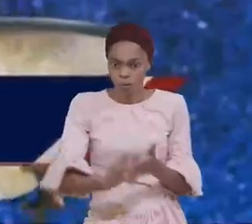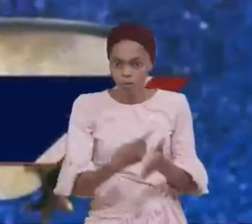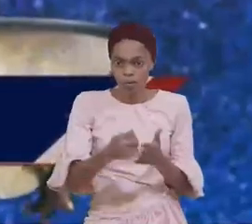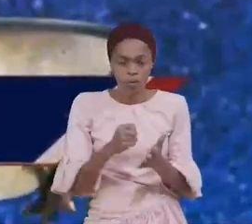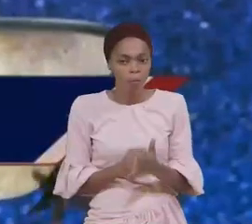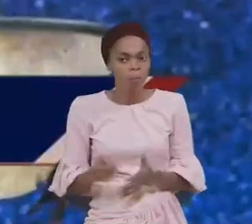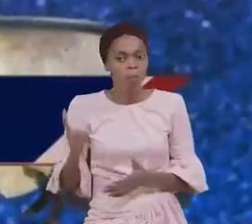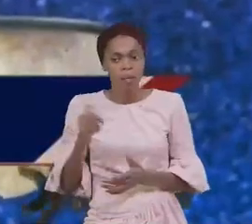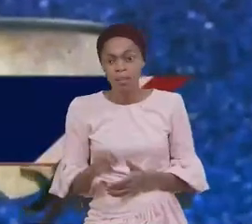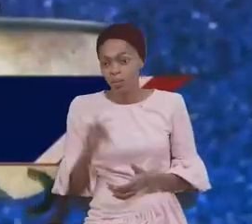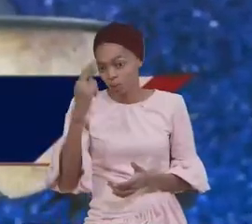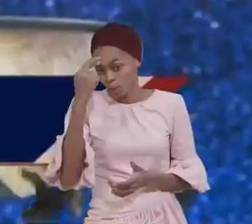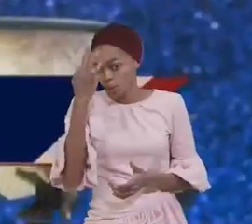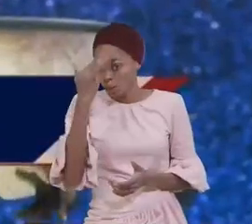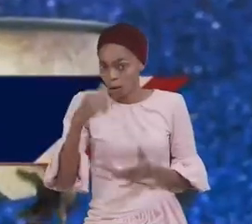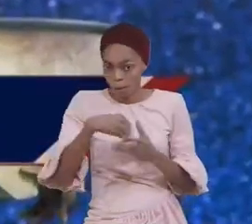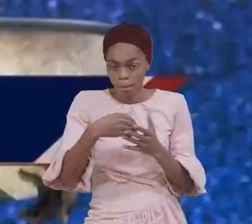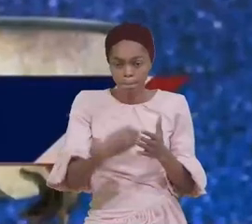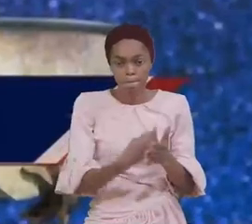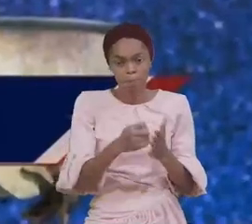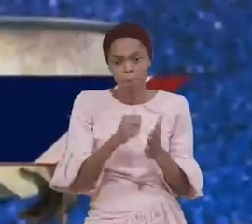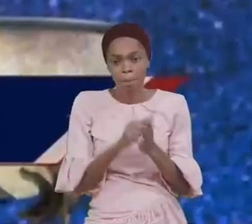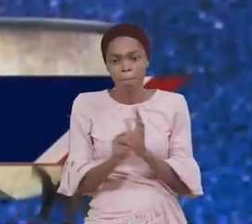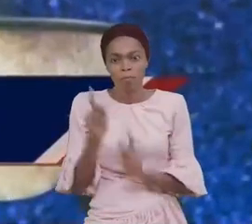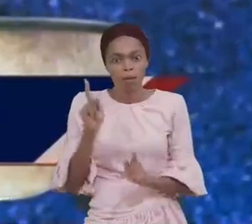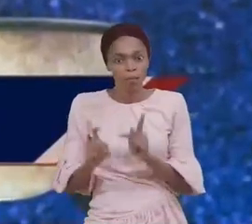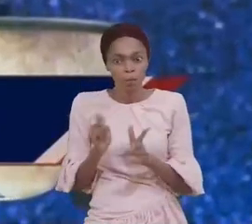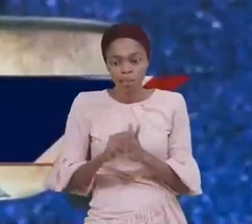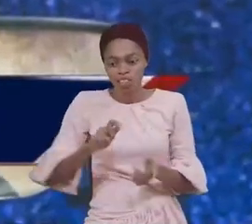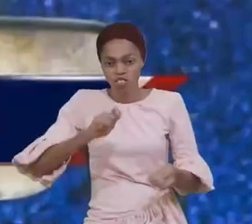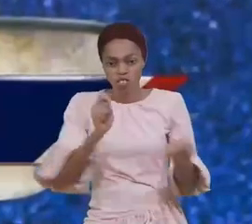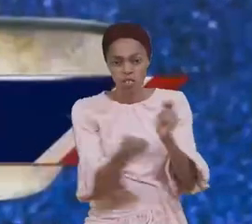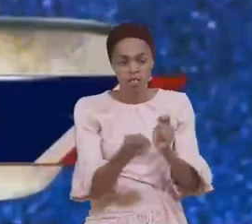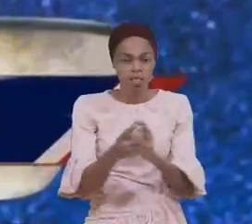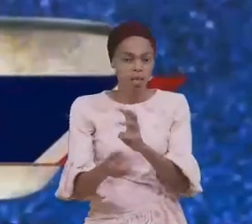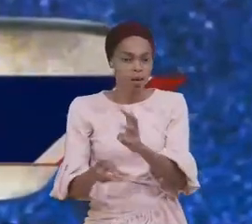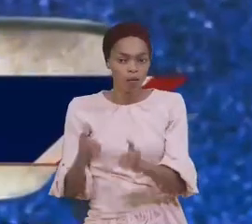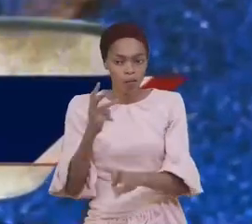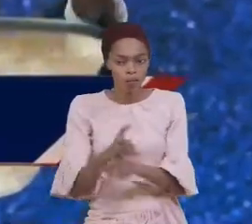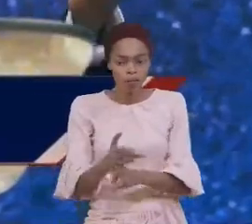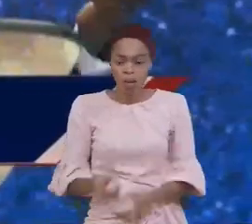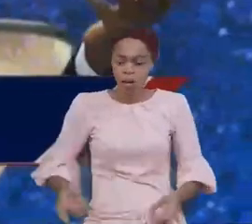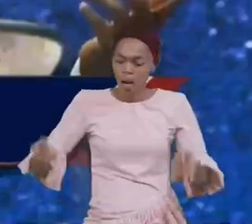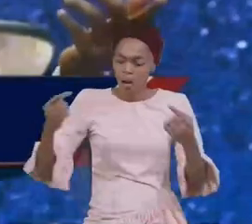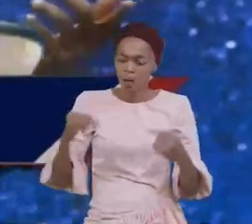au Nouveau Testament, voyez la raison pour laquelle les gens ont bouleversé le monde. Alors ils sont venus ici.